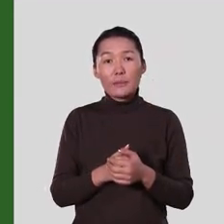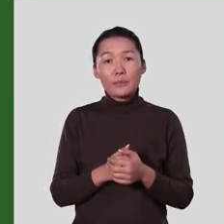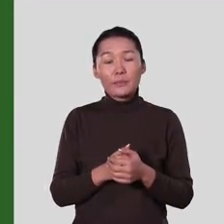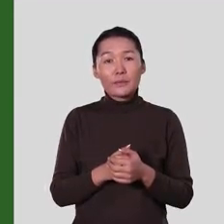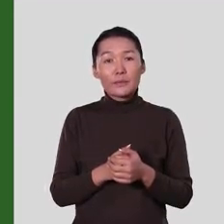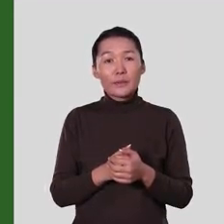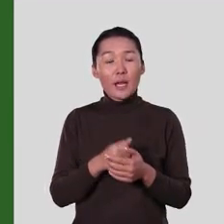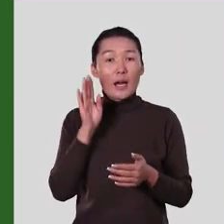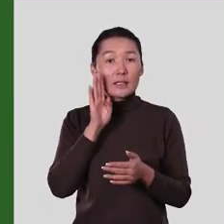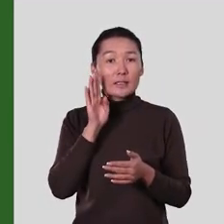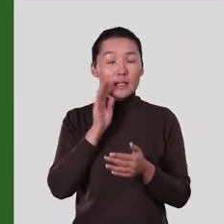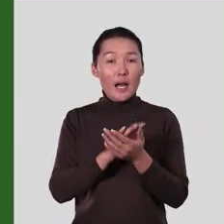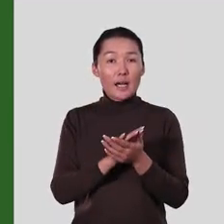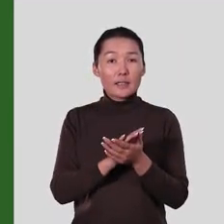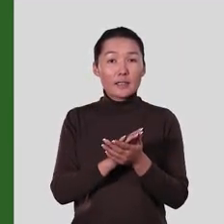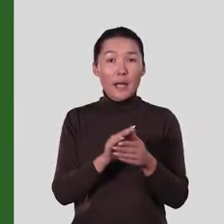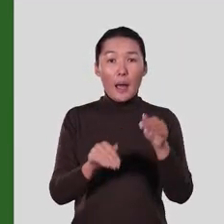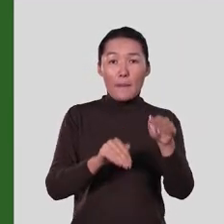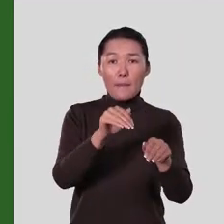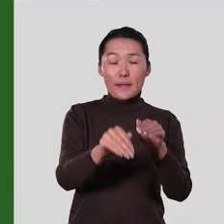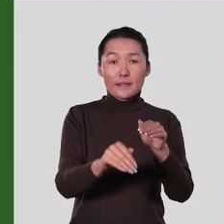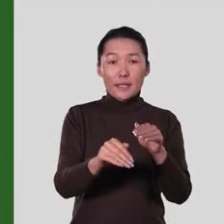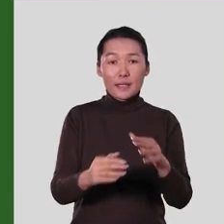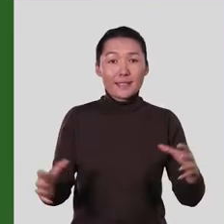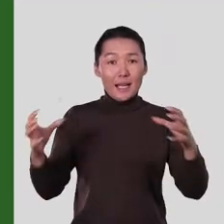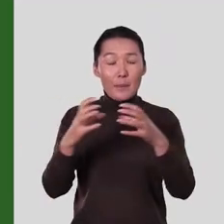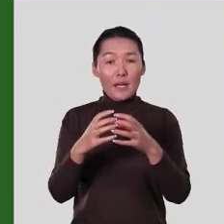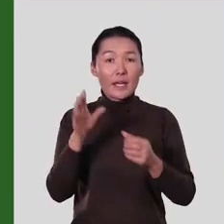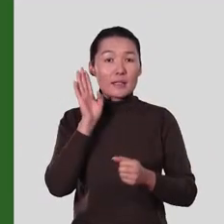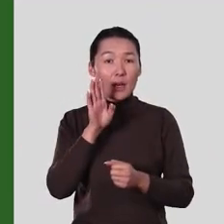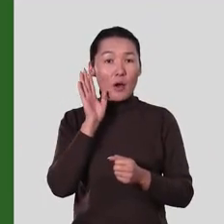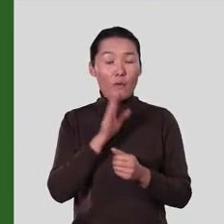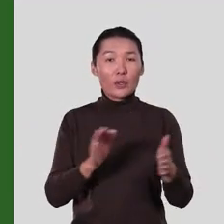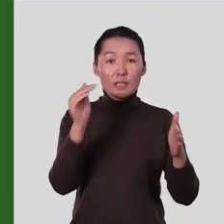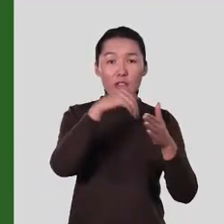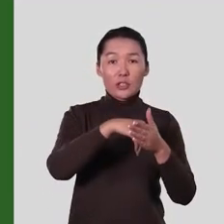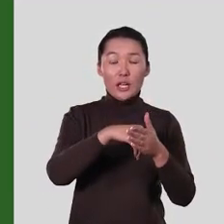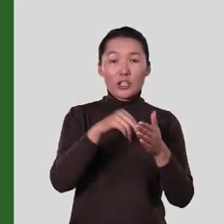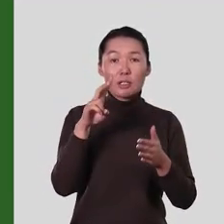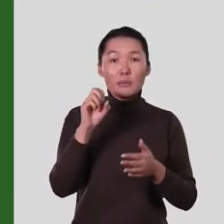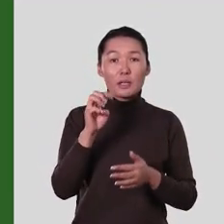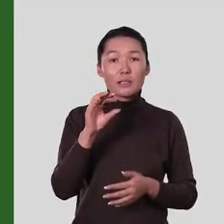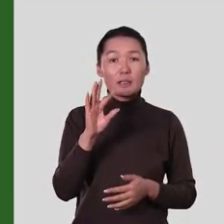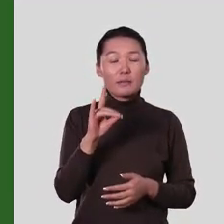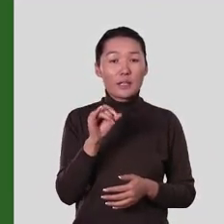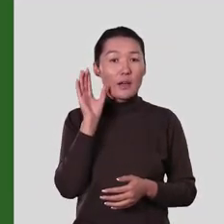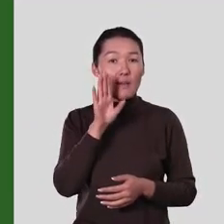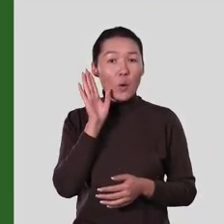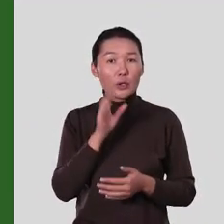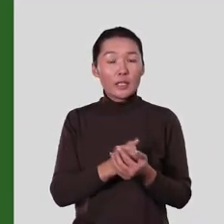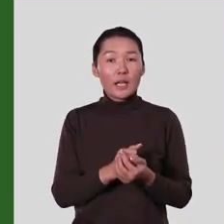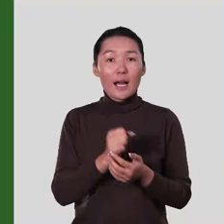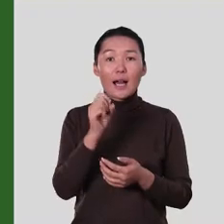Артезианский бассейн – скопление подземных вод, содержащие напорные пластовые воды.